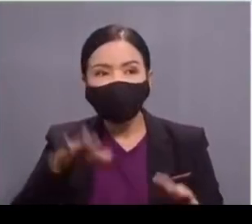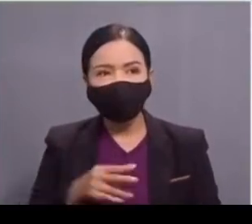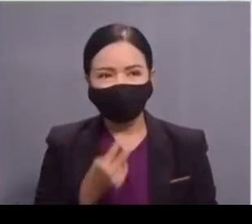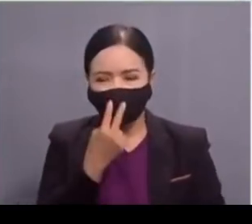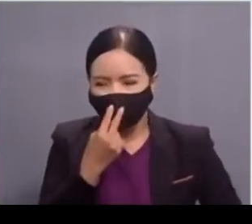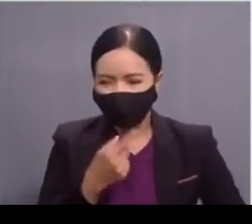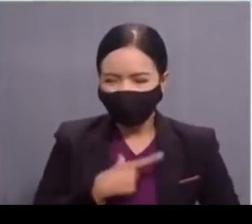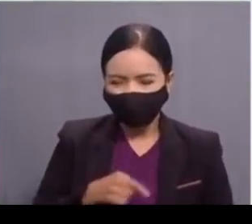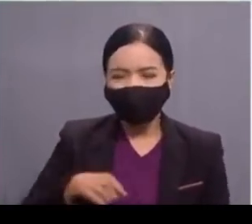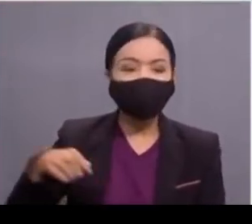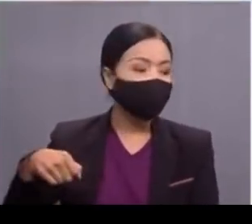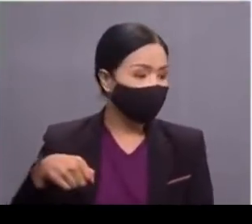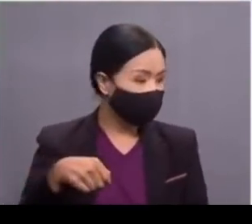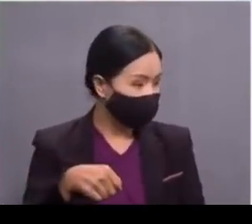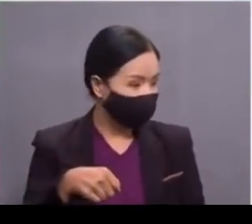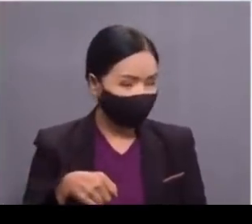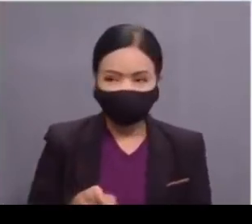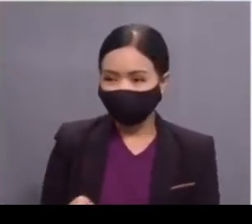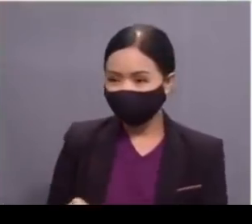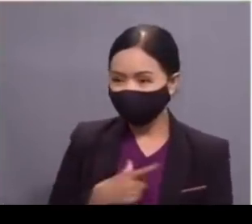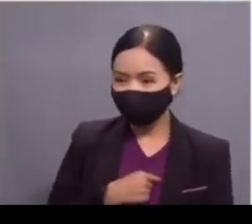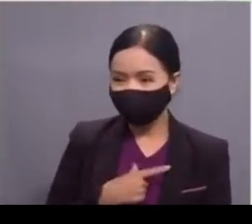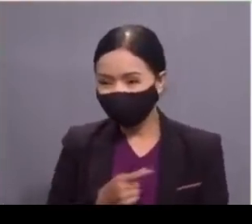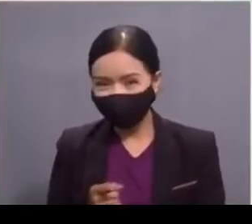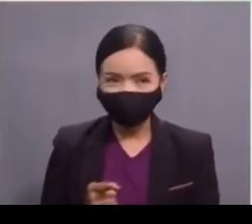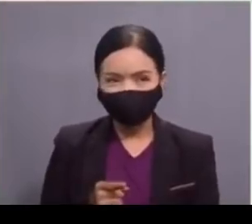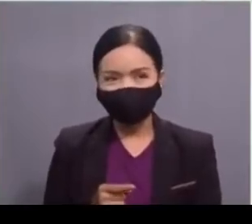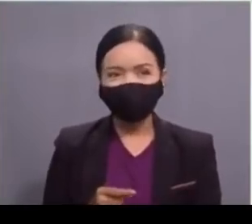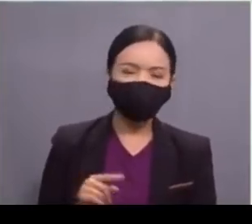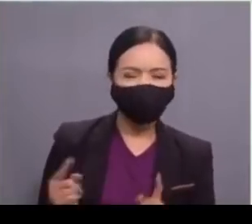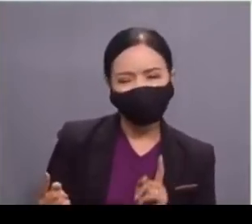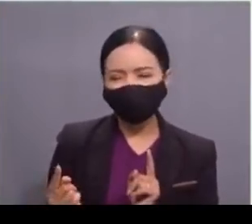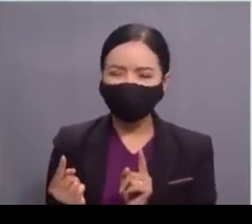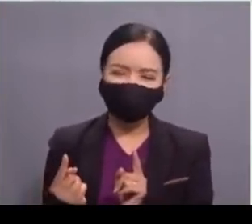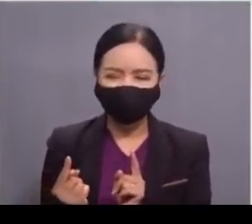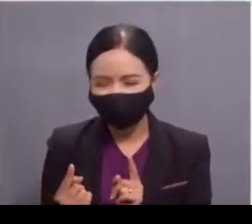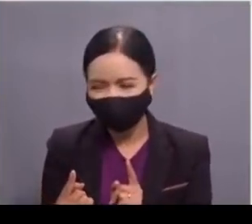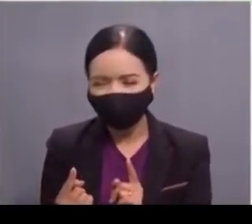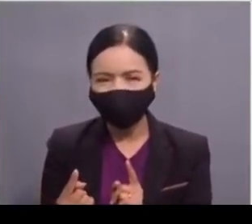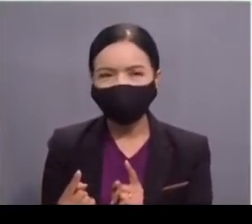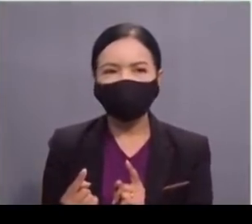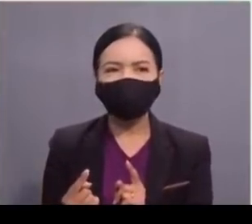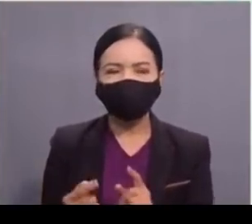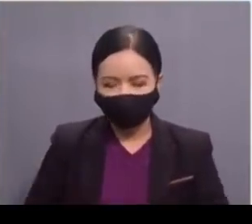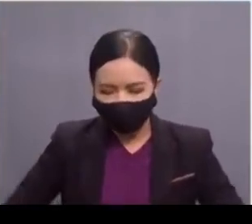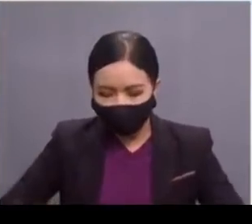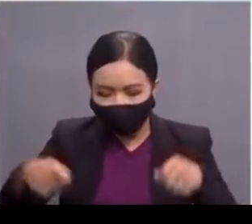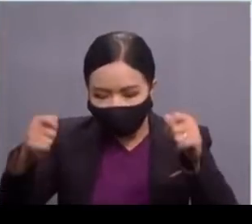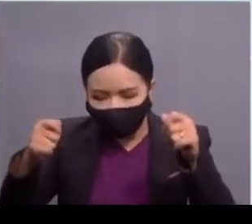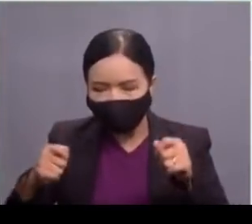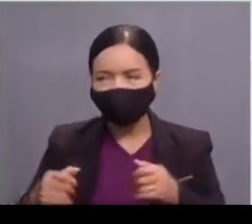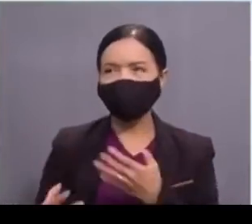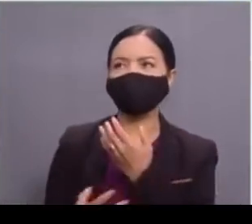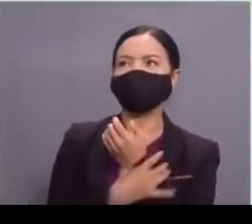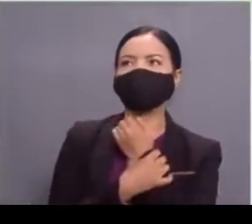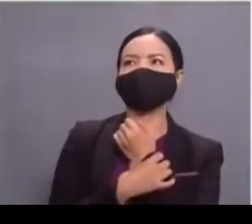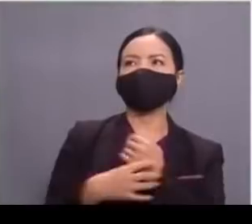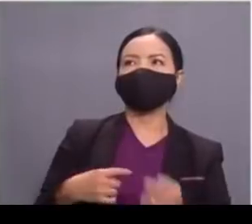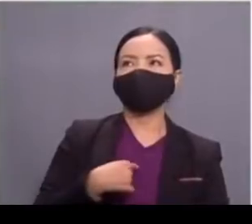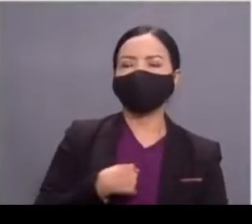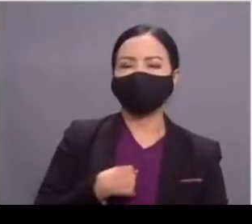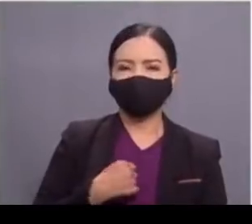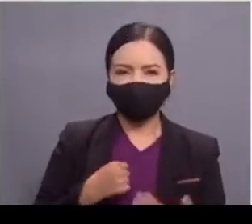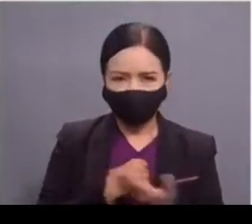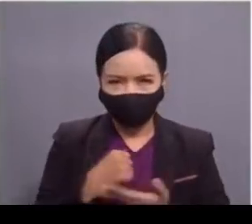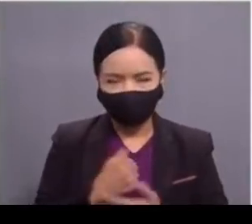แล้วเห็นแล้วเชื่อใจทันทีคือเล่นหมดอ่ะนกประหลอดหัวโขนนกกรงหัวจุกอะไรต่ออะไรถ้าเป็นนกหรือเห็นนกมาเป็นของฝาก ขอให้เป็น